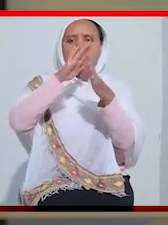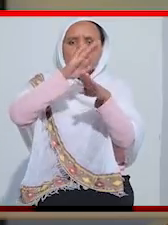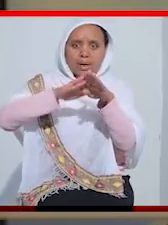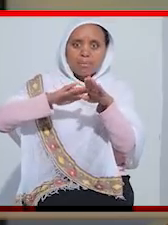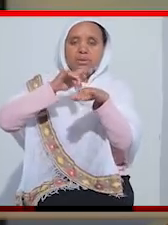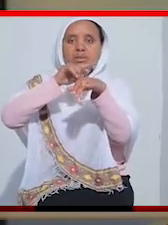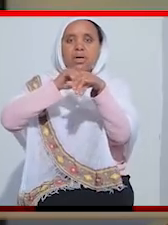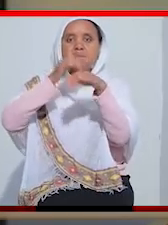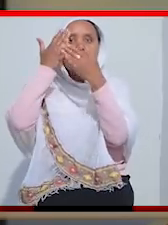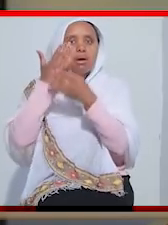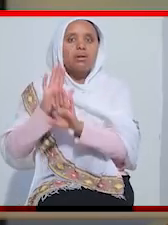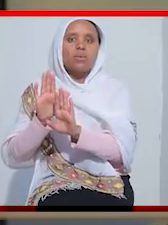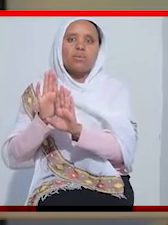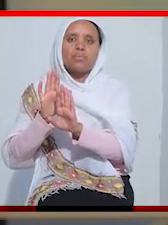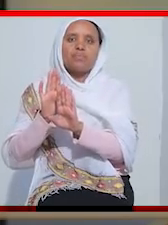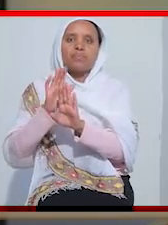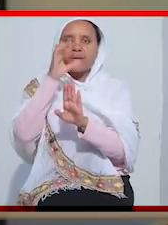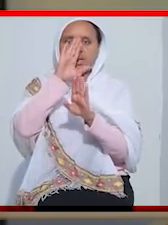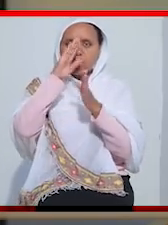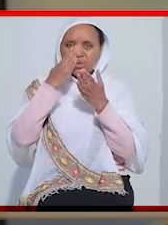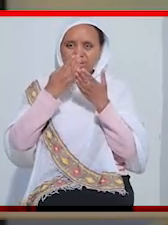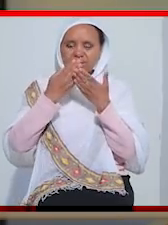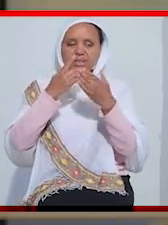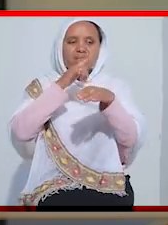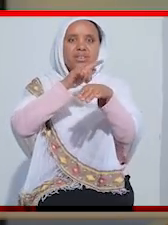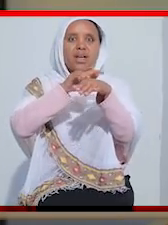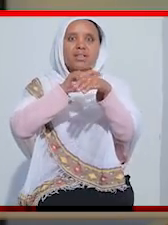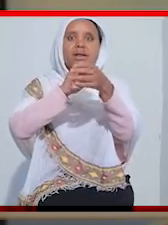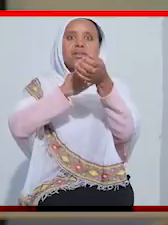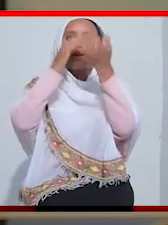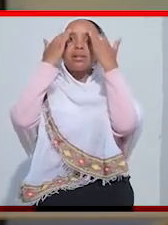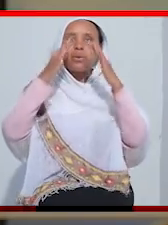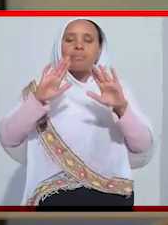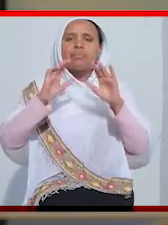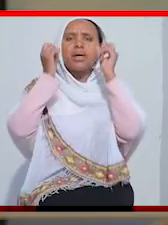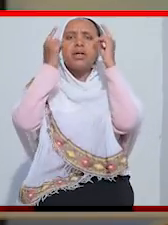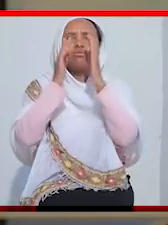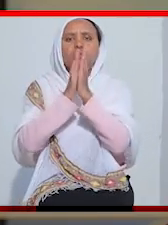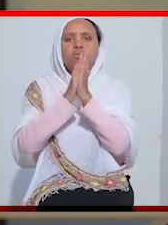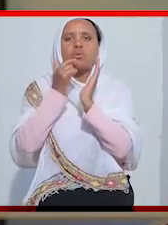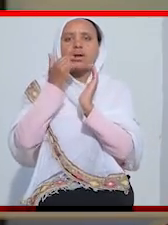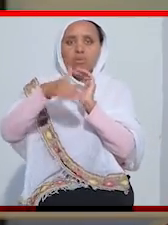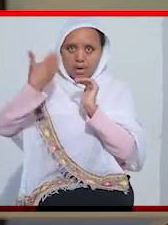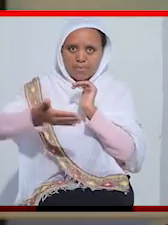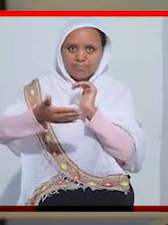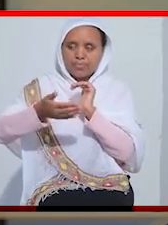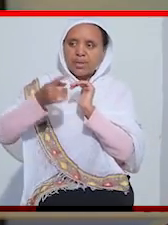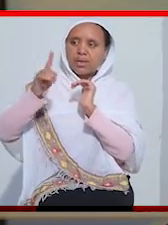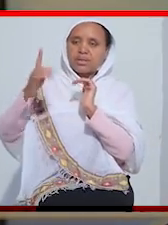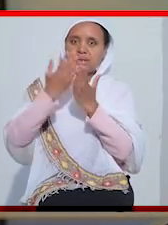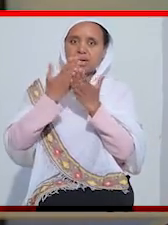በሞት የሚጠራበት ጊዜውና ሰዓቱ ስለማይታወቅ ለሰው ልጅ ሰዓትና ጊዜን ስለማያውቅ ተግታችሁ ጸልዩ ካለ